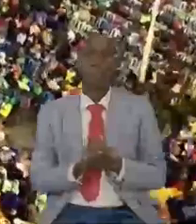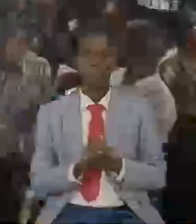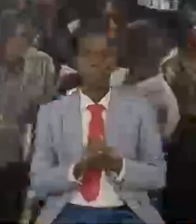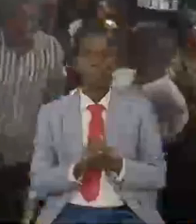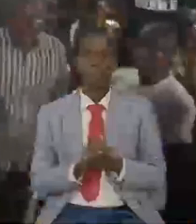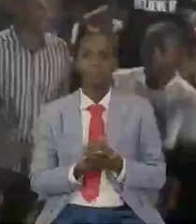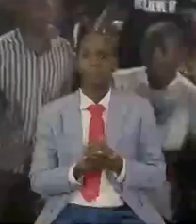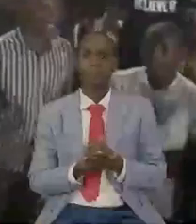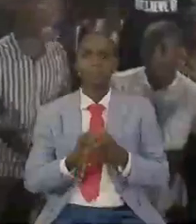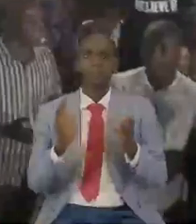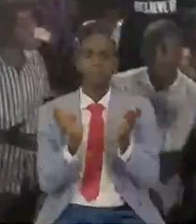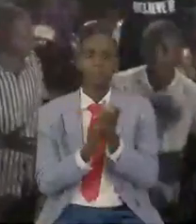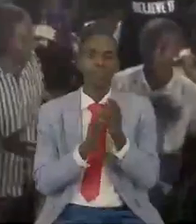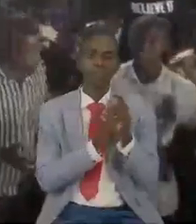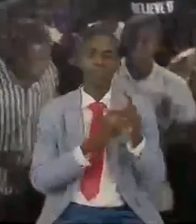Miracle.